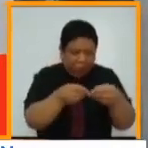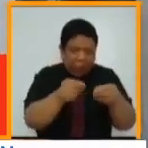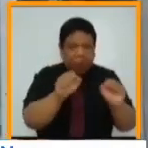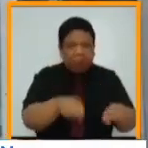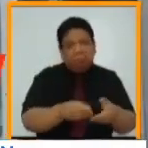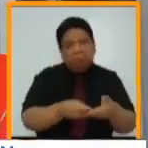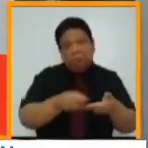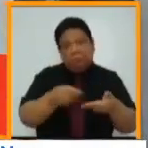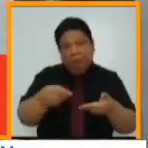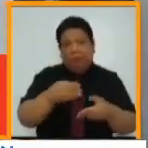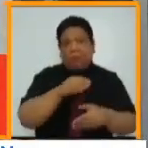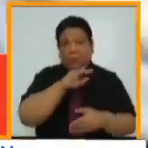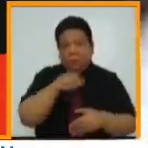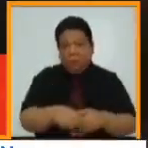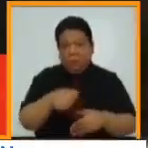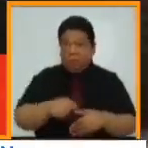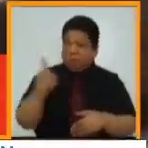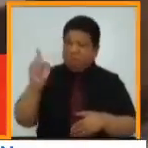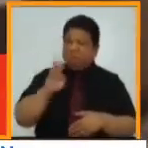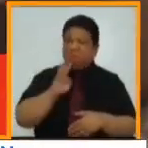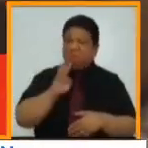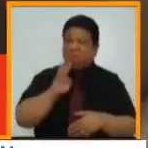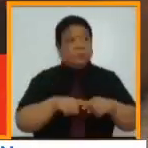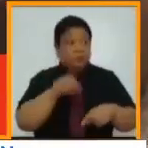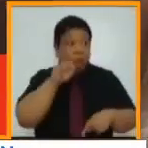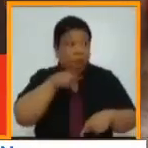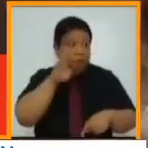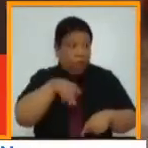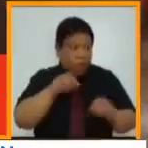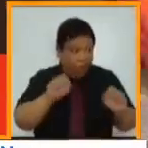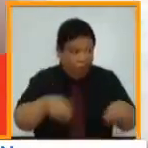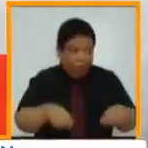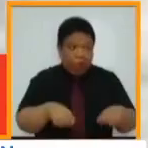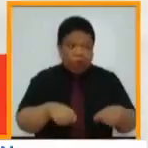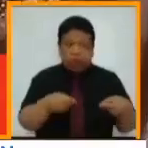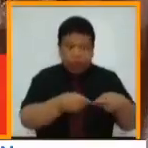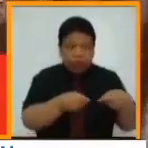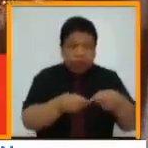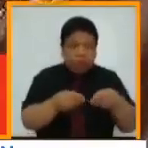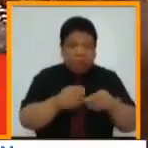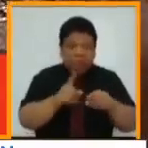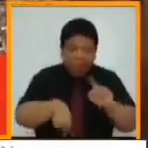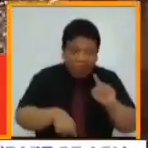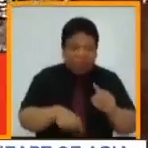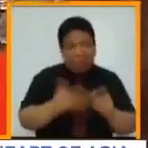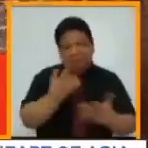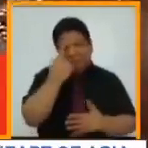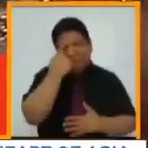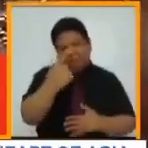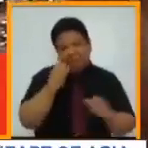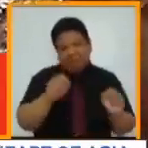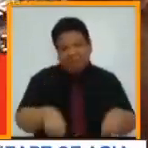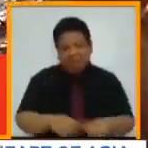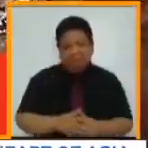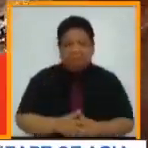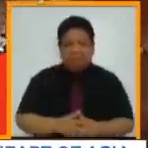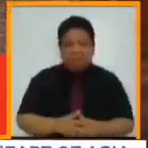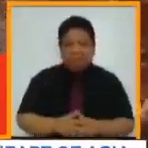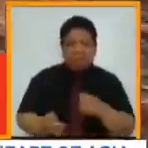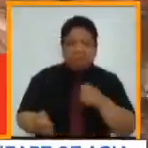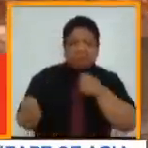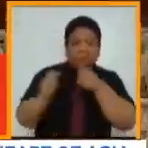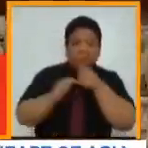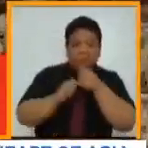pag hindi po, solo lang. Maging ang per kilo na lechon, tumaas na sa 1,200 pesos mula sa dating 1,000 pesos